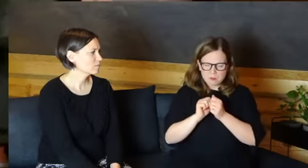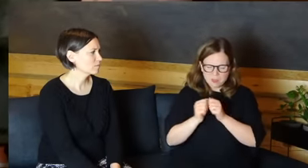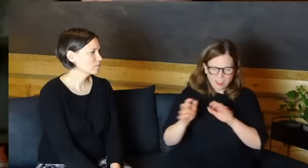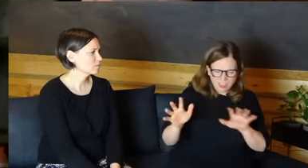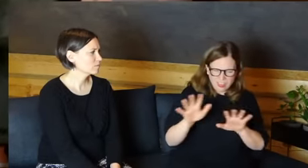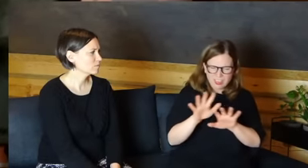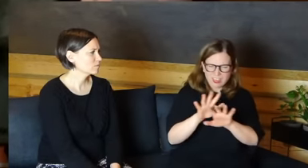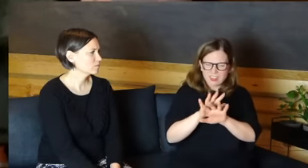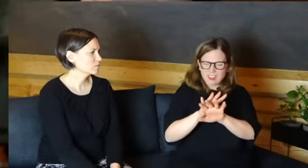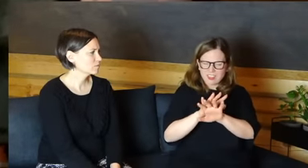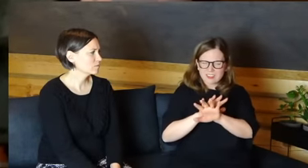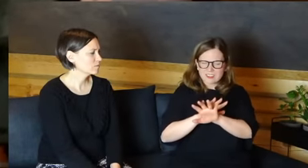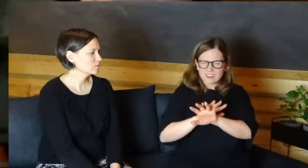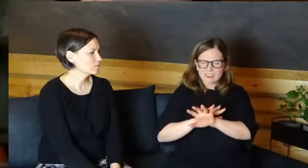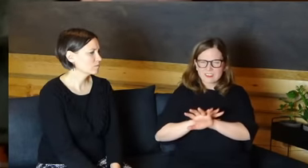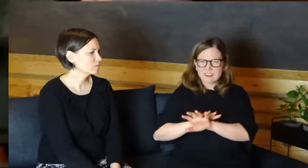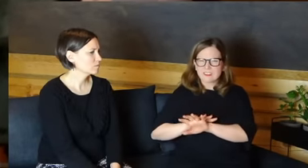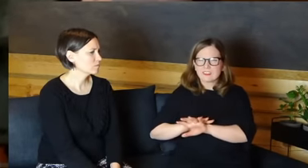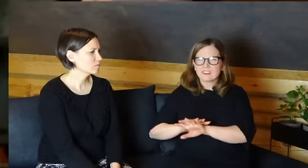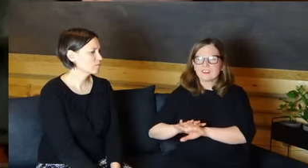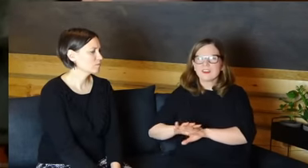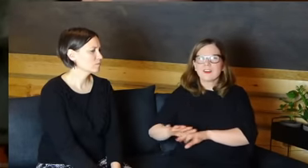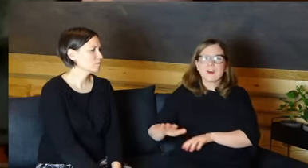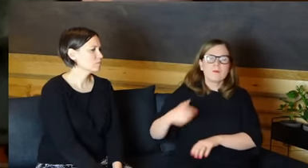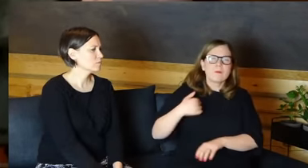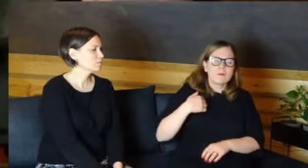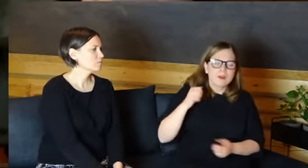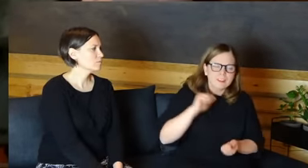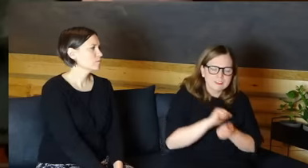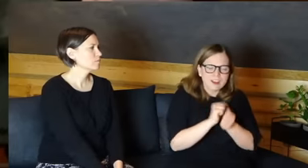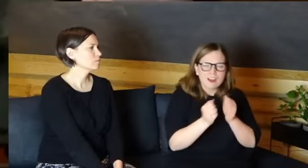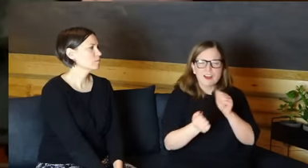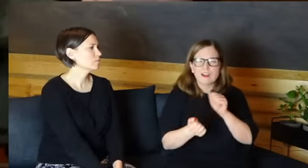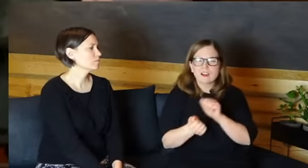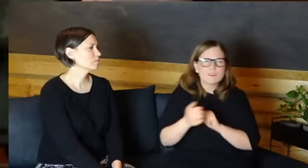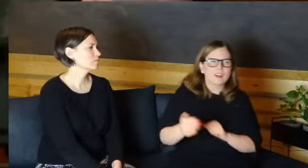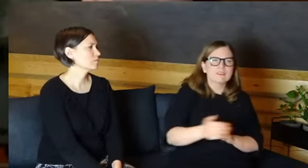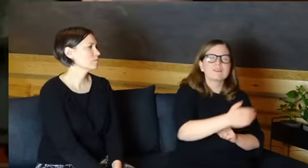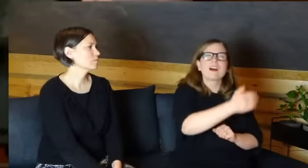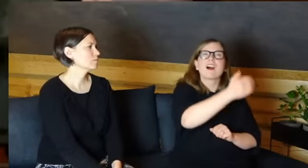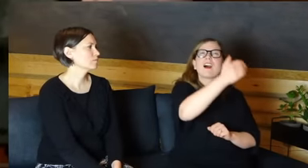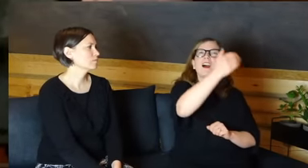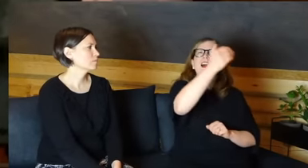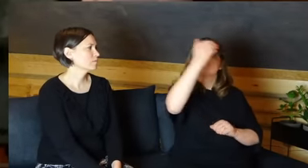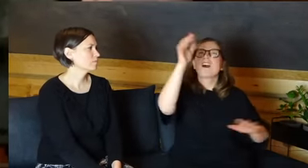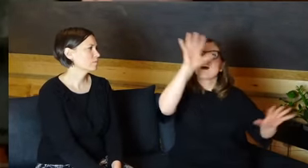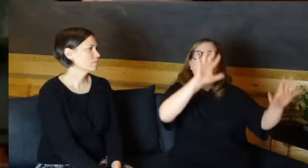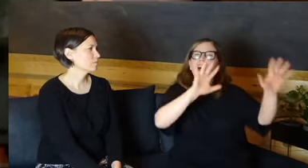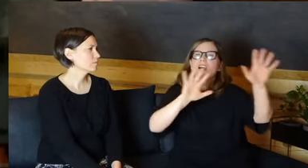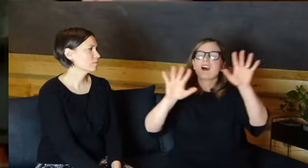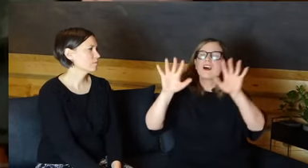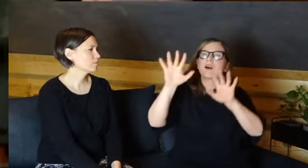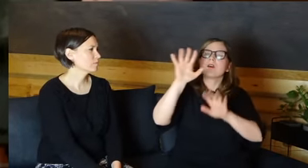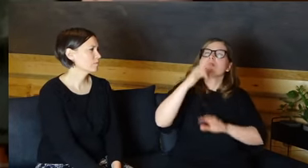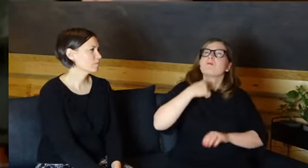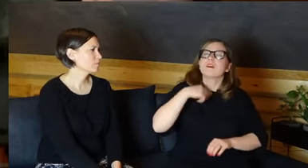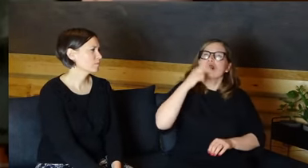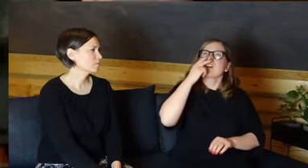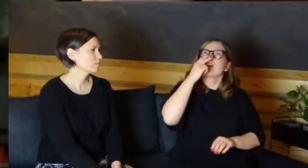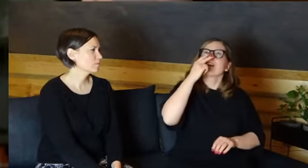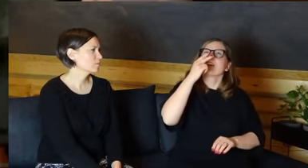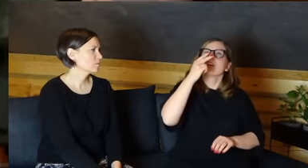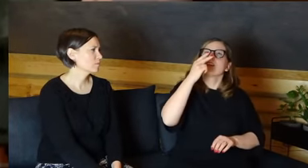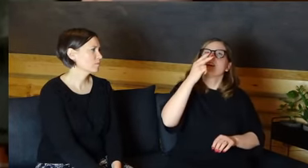Mä katson kauan ylös talvi taivaan hämärään ja